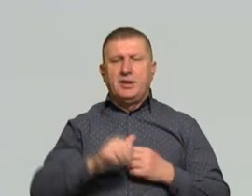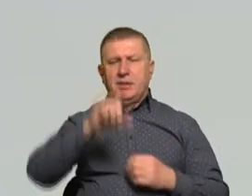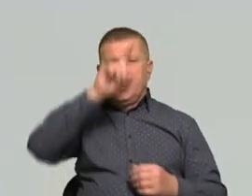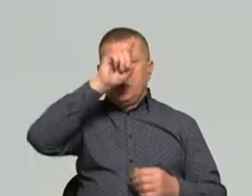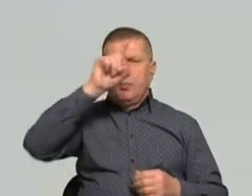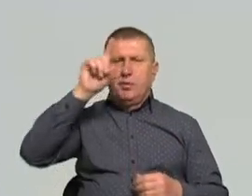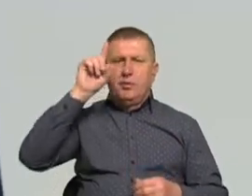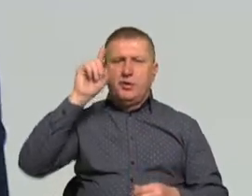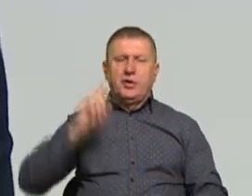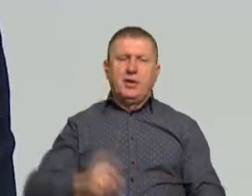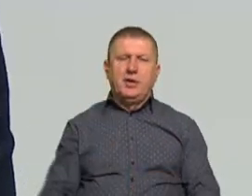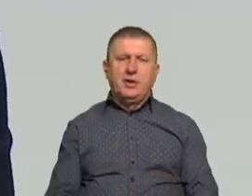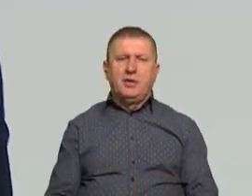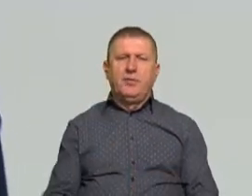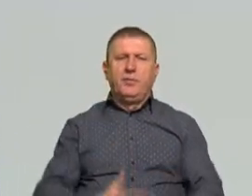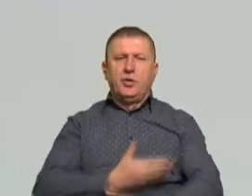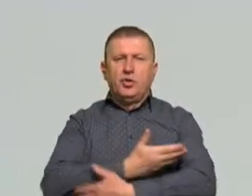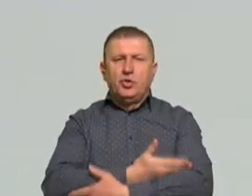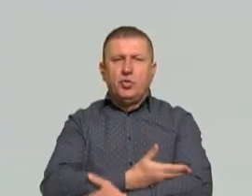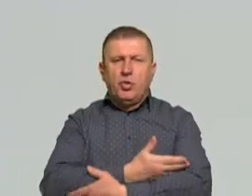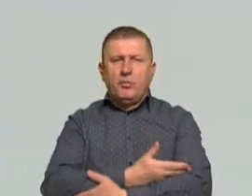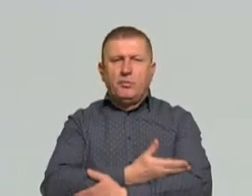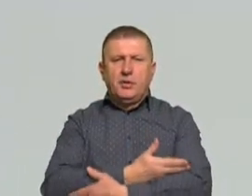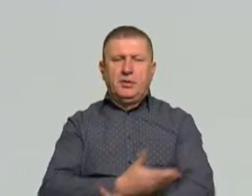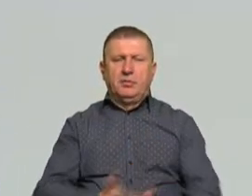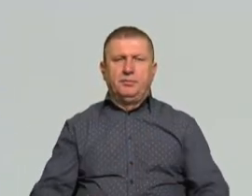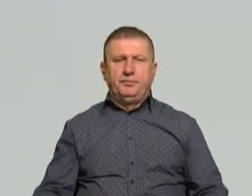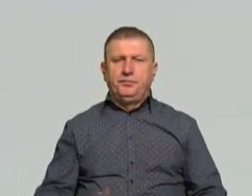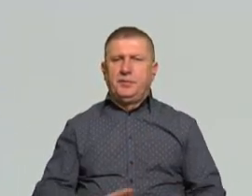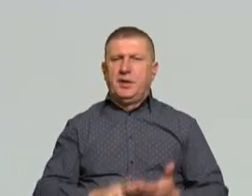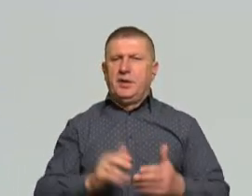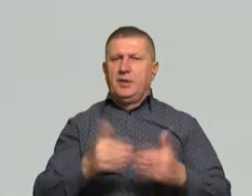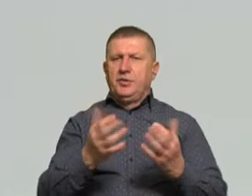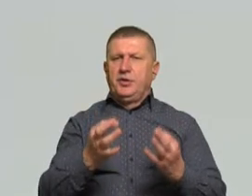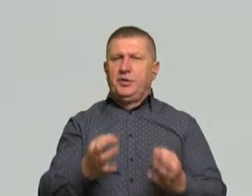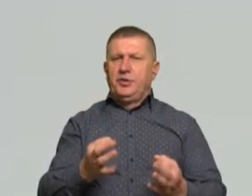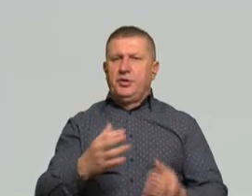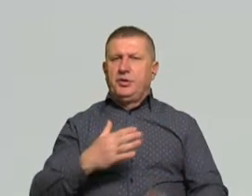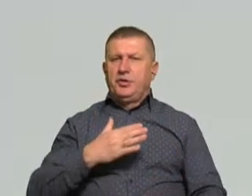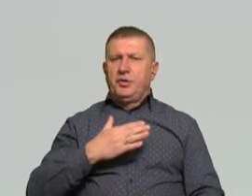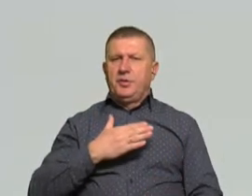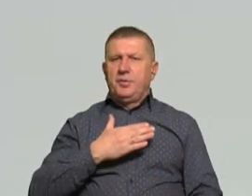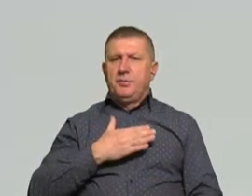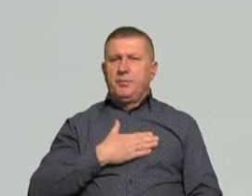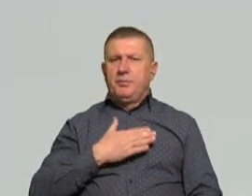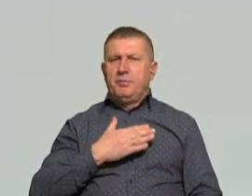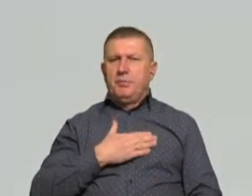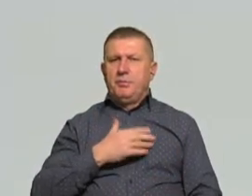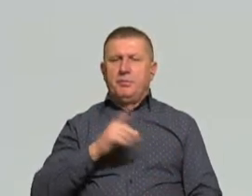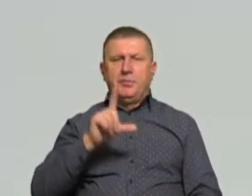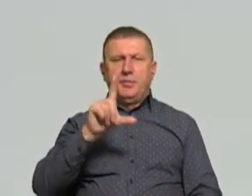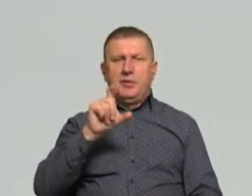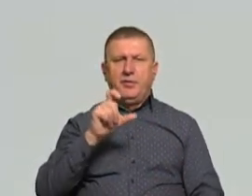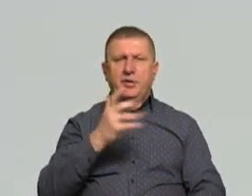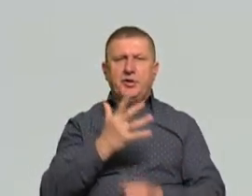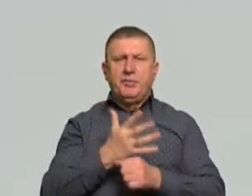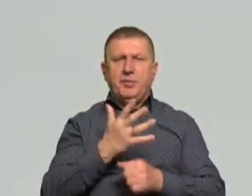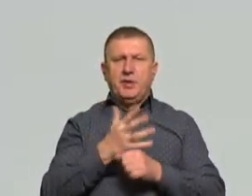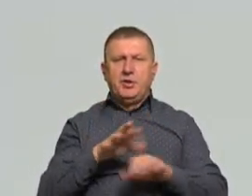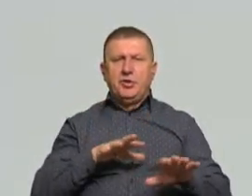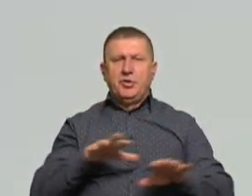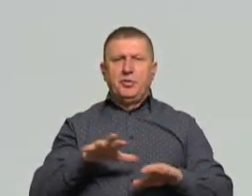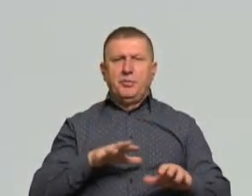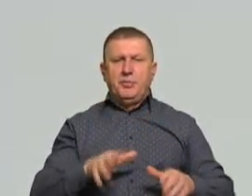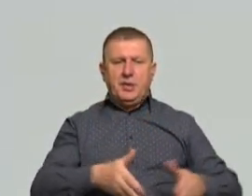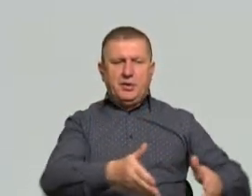społeczna, mianowicie żłobki. No, na dzień dzisiejszy mamy około 250 miejsc w